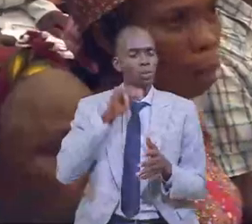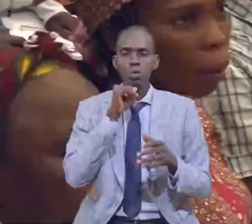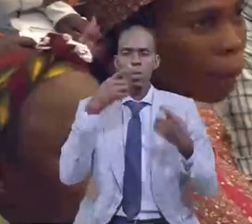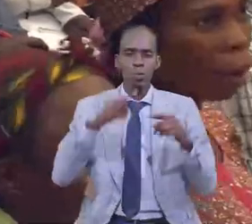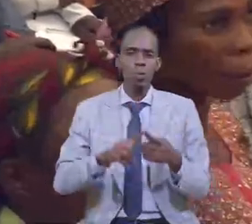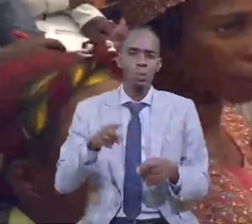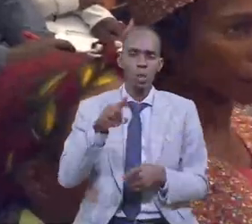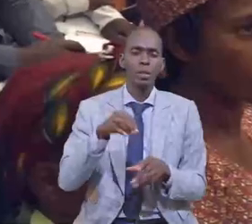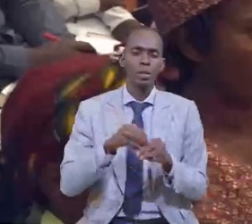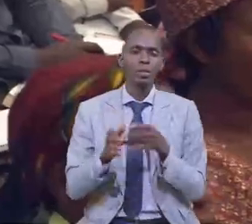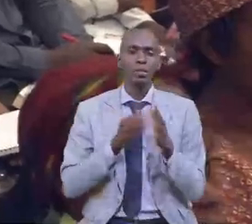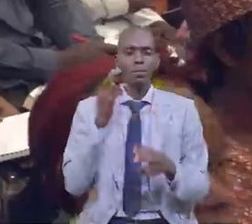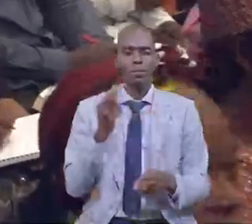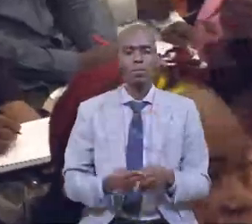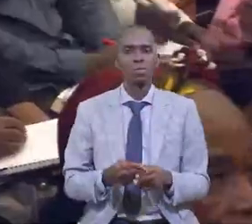Cela ne va pas vous arriver.